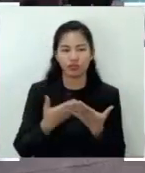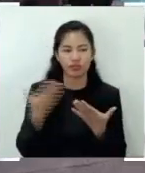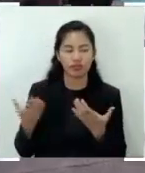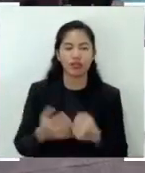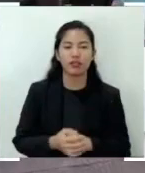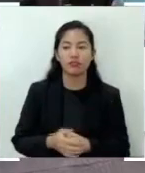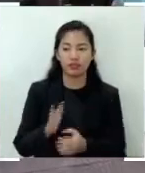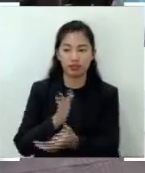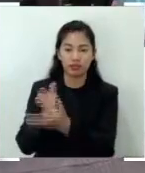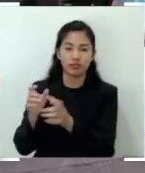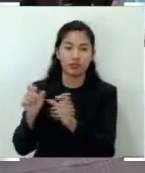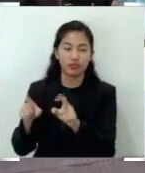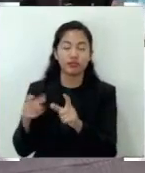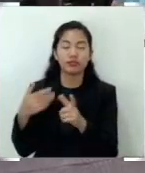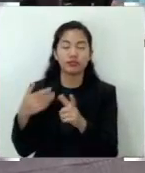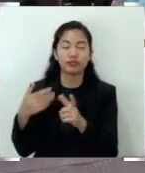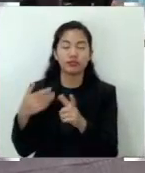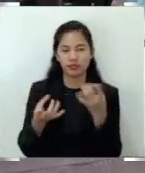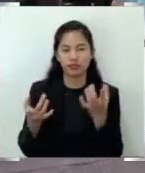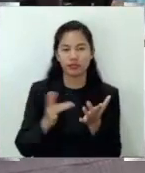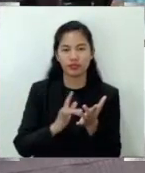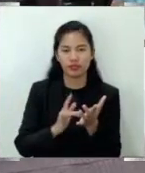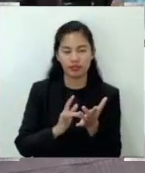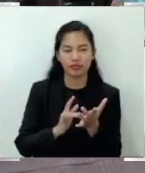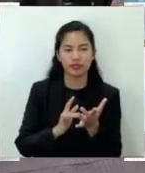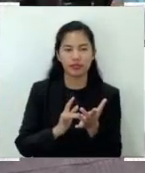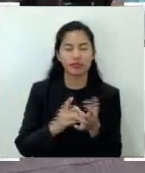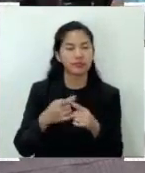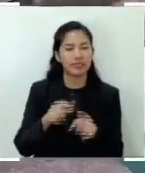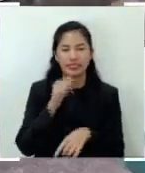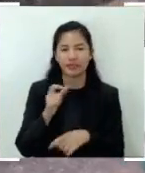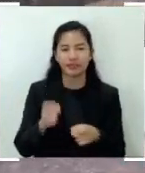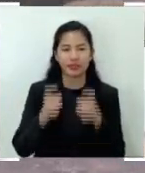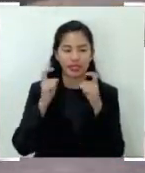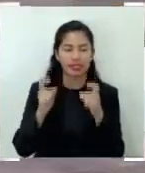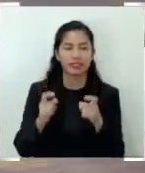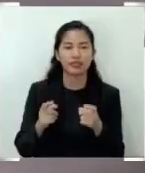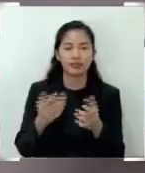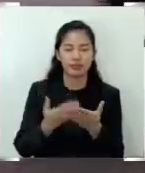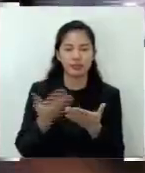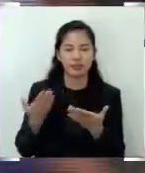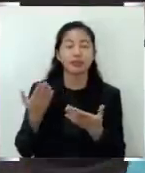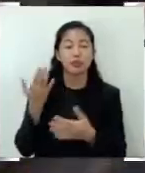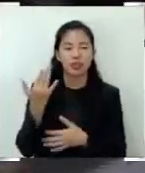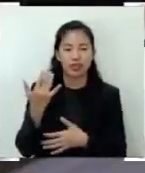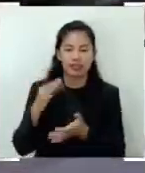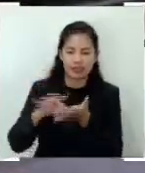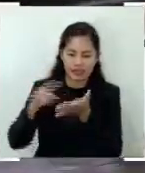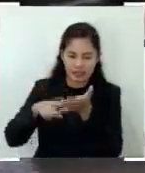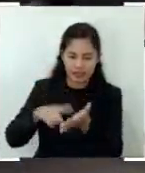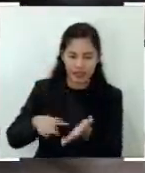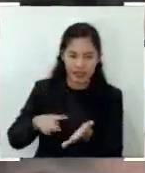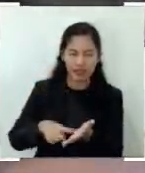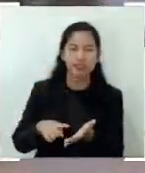may nag-deliver na ng mga gamot. Di pa raw agad makakabili dahil i-inventaryo pa ito. Uwi muna raw siya para magpahinga at ngayong